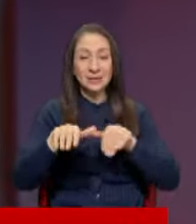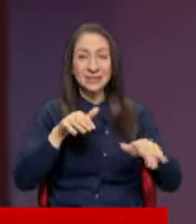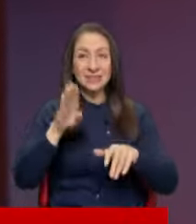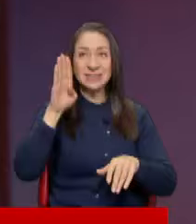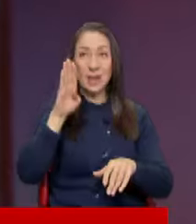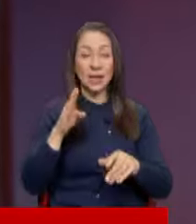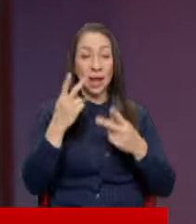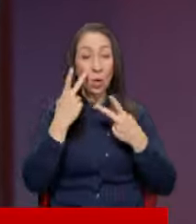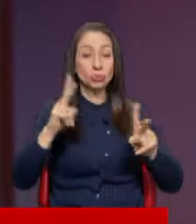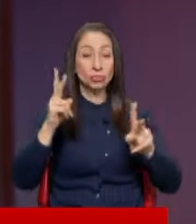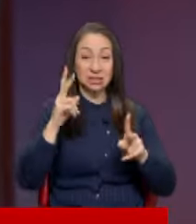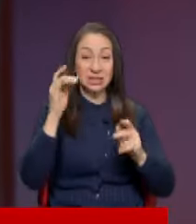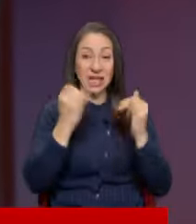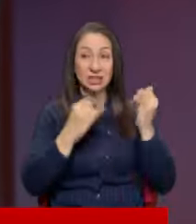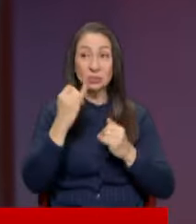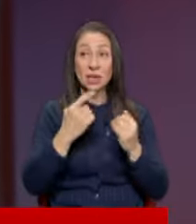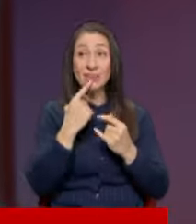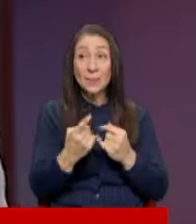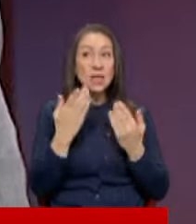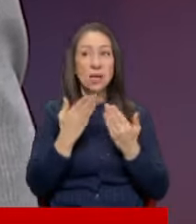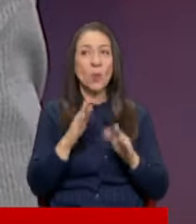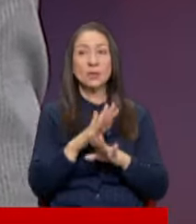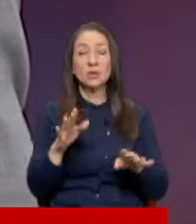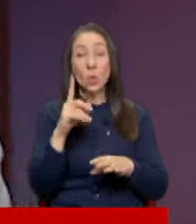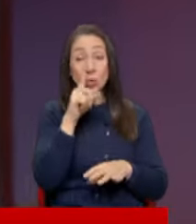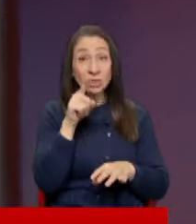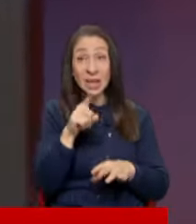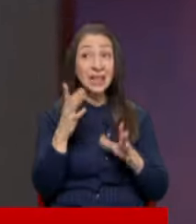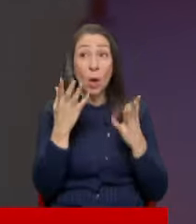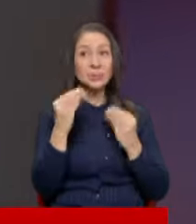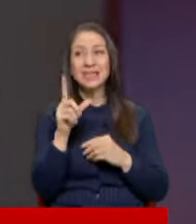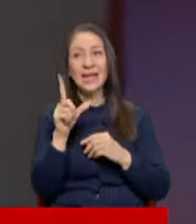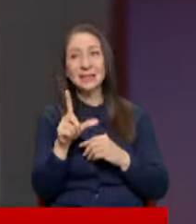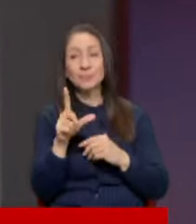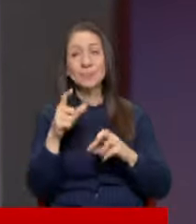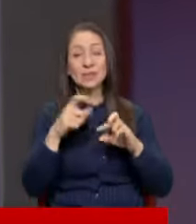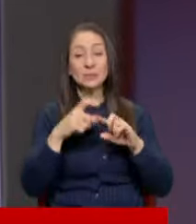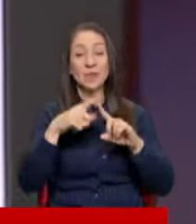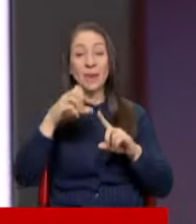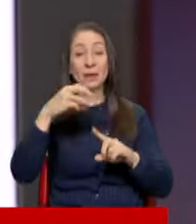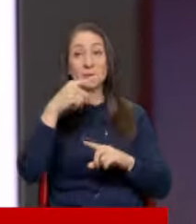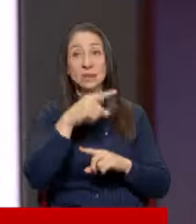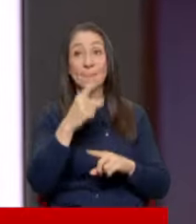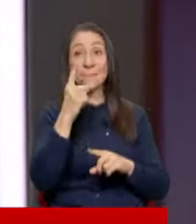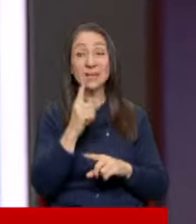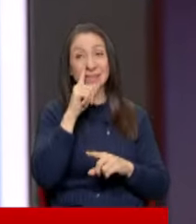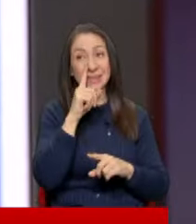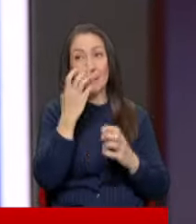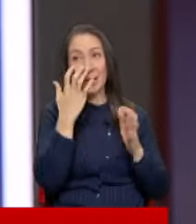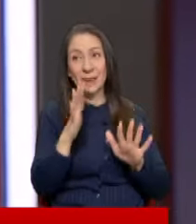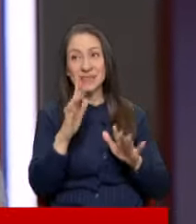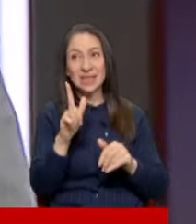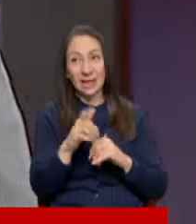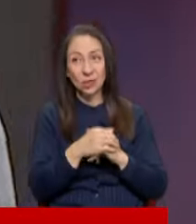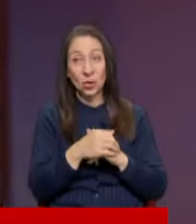demokratik özelliklik tartışılsın demesini kabul etmez Onun için ne olması gerekiyor Recep Tayyip Erdoğan'ın 1 Nisan'ı beklemesi